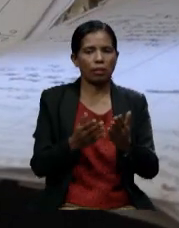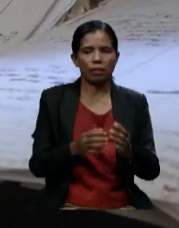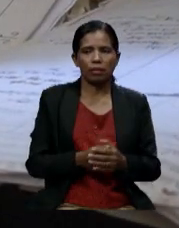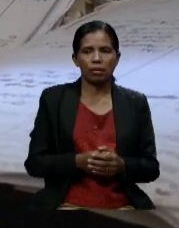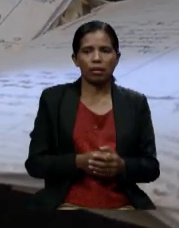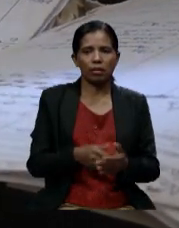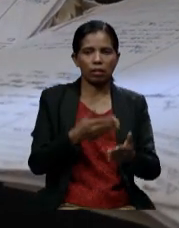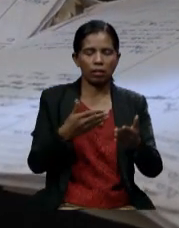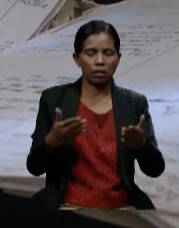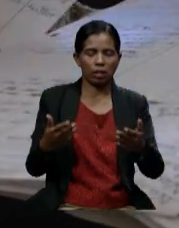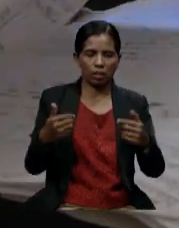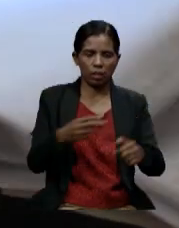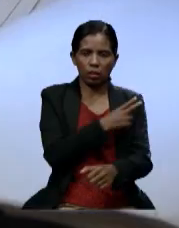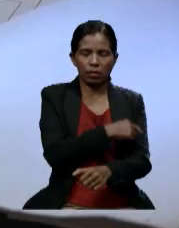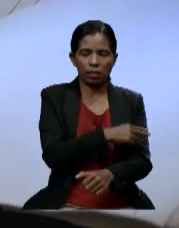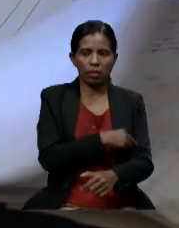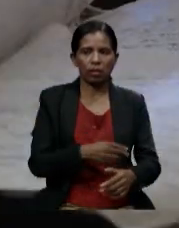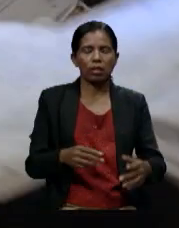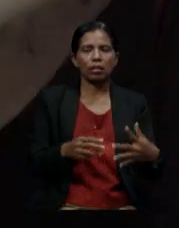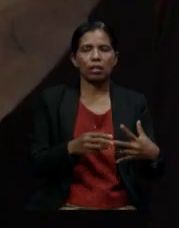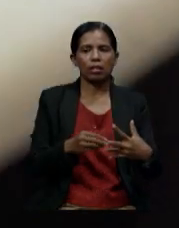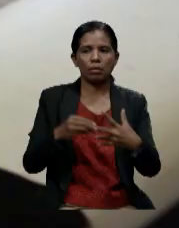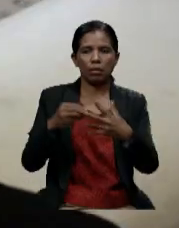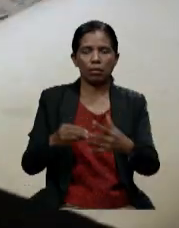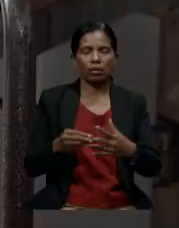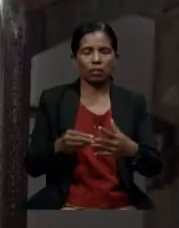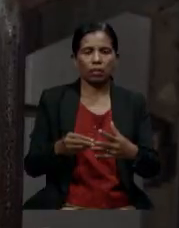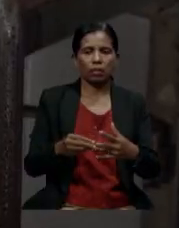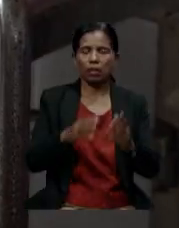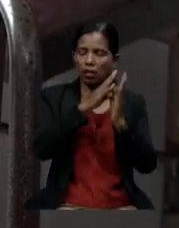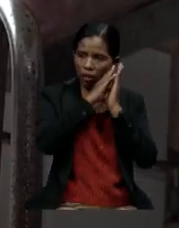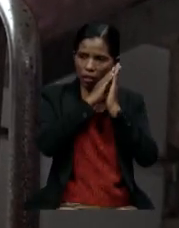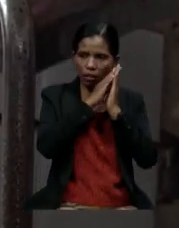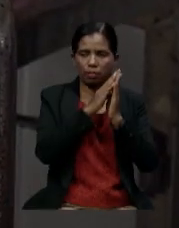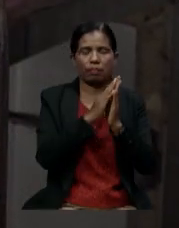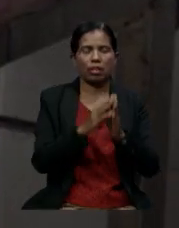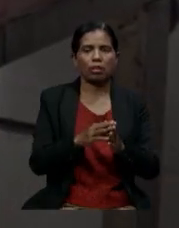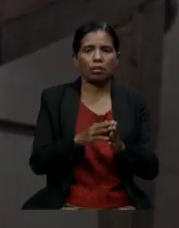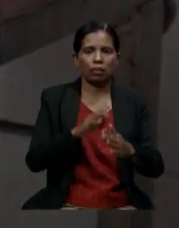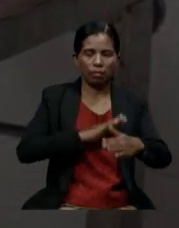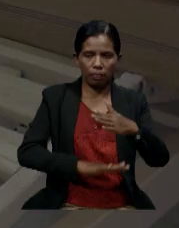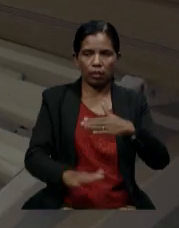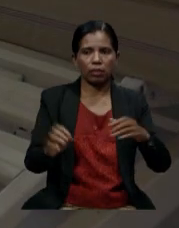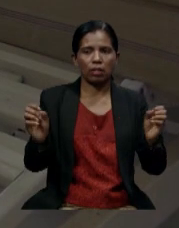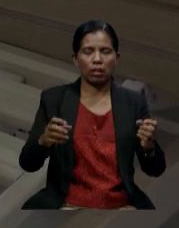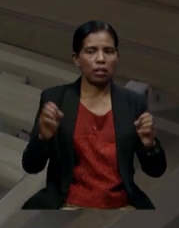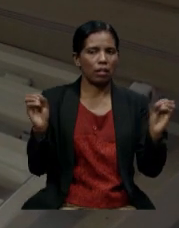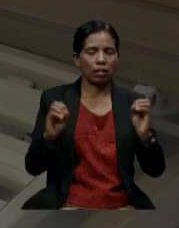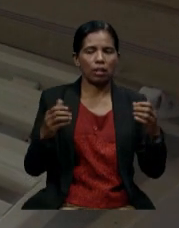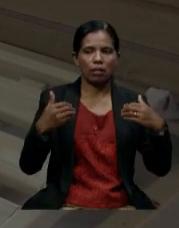Equipamento ne ia materndane ne lilu kona ba ia kama partus ne maklaru susente. Persijamu sian ne ba persija